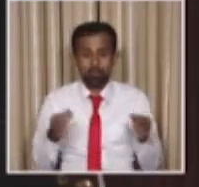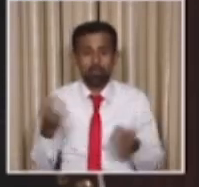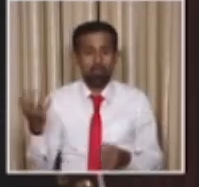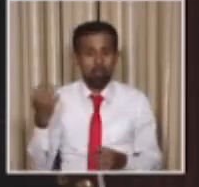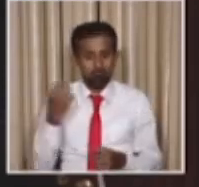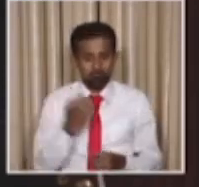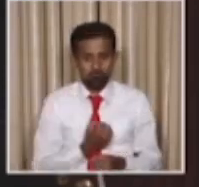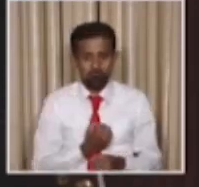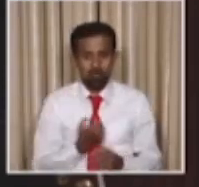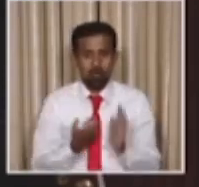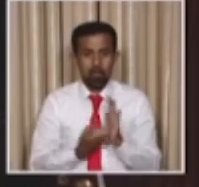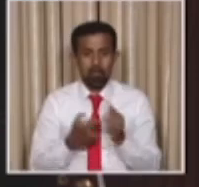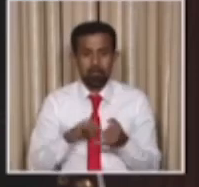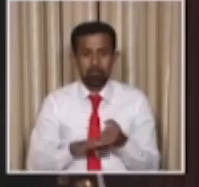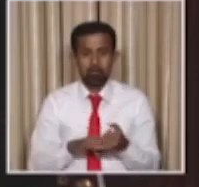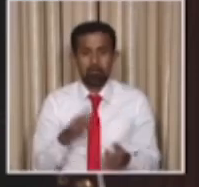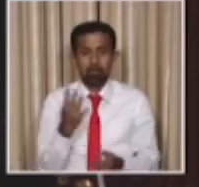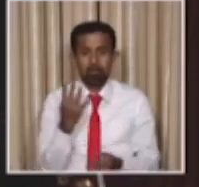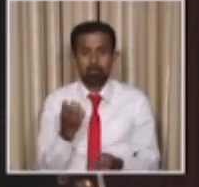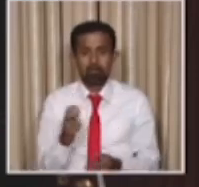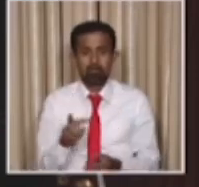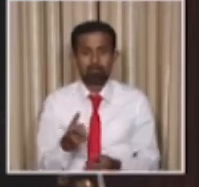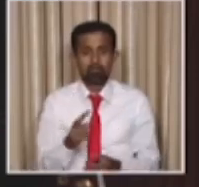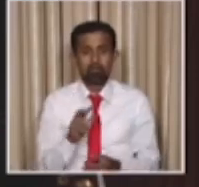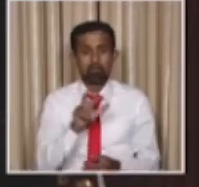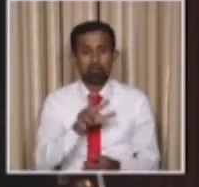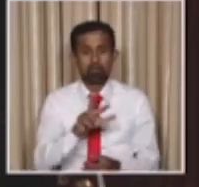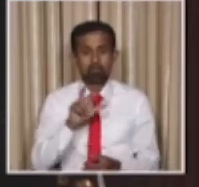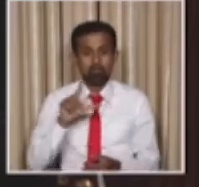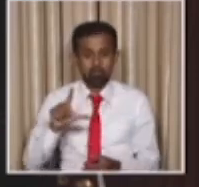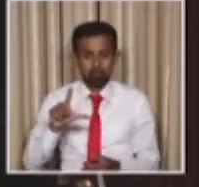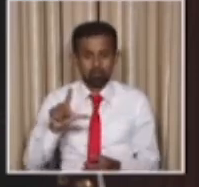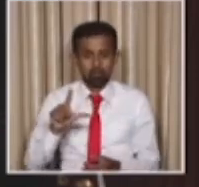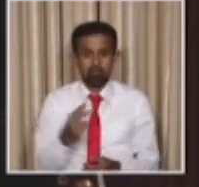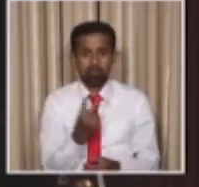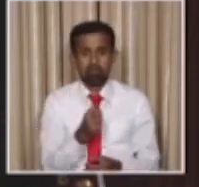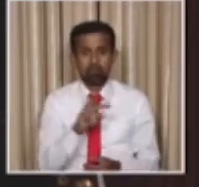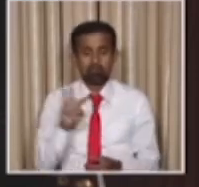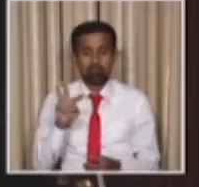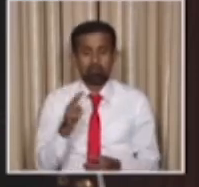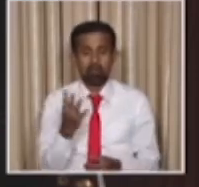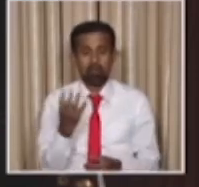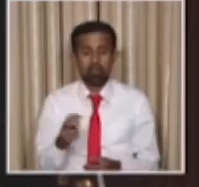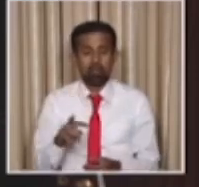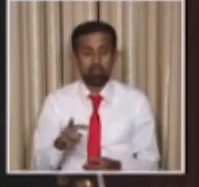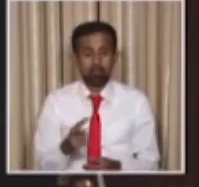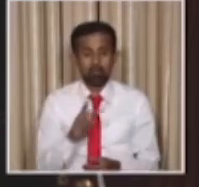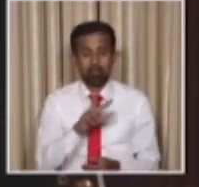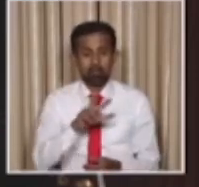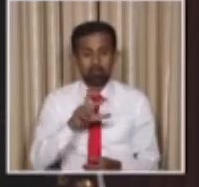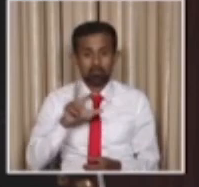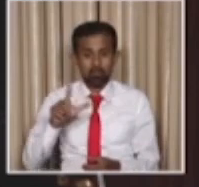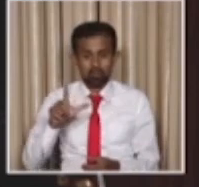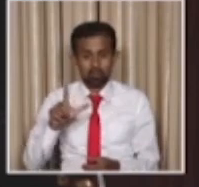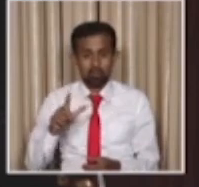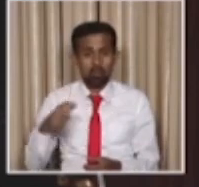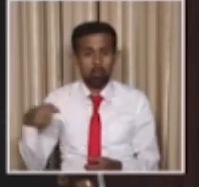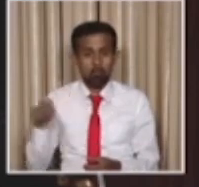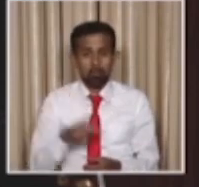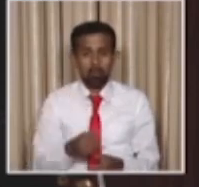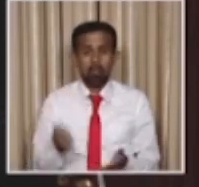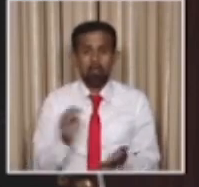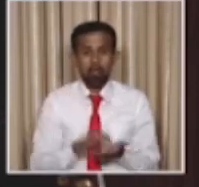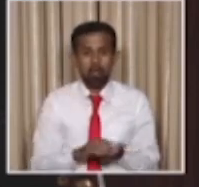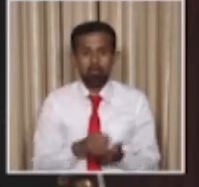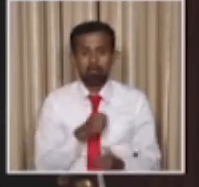gannawa rupiyal 4287kata මේ 2023 දී රුපියල් 4287කට අරගෙන ආයේ